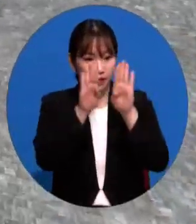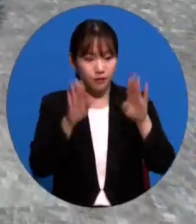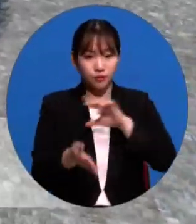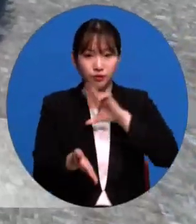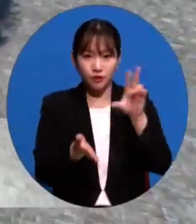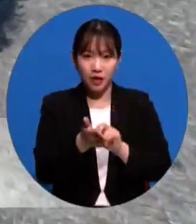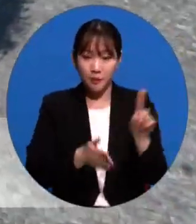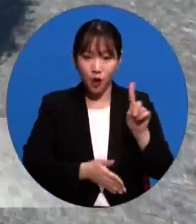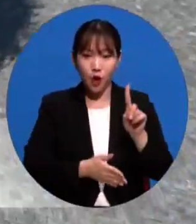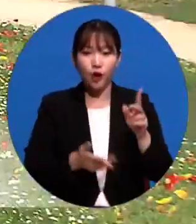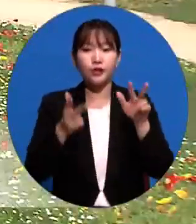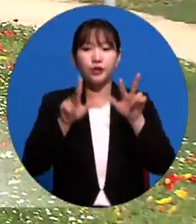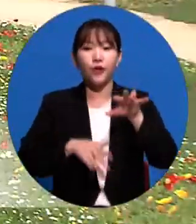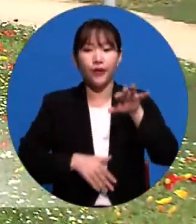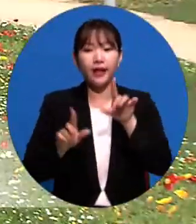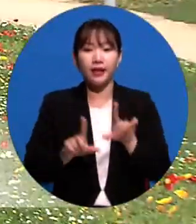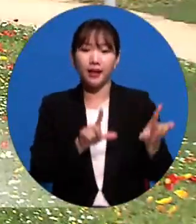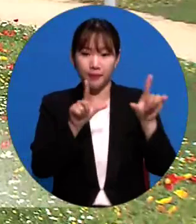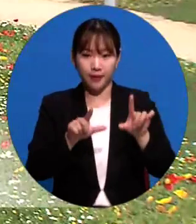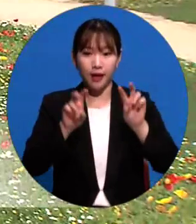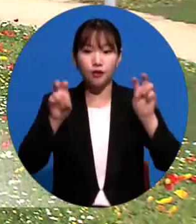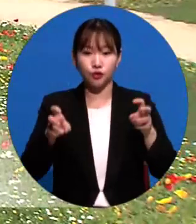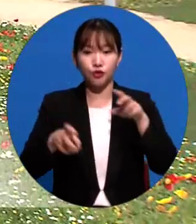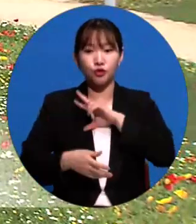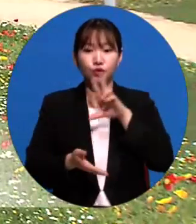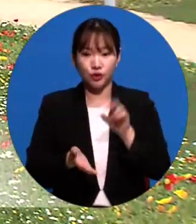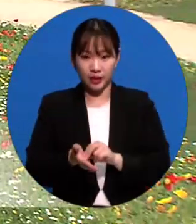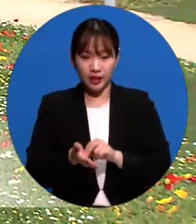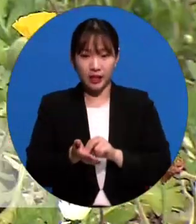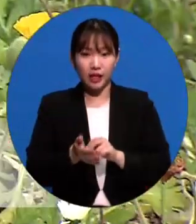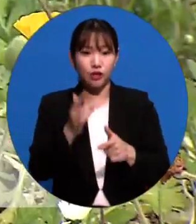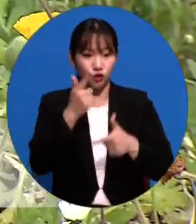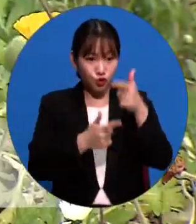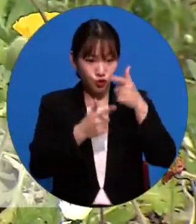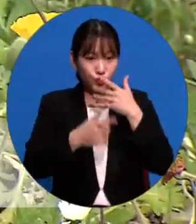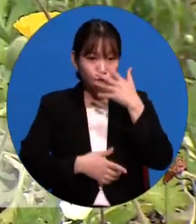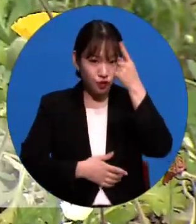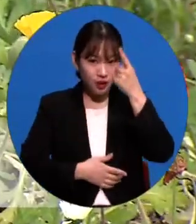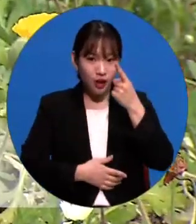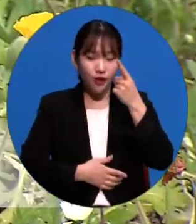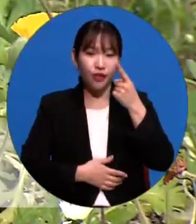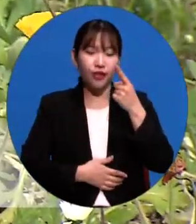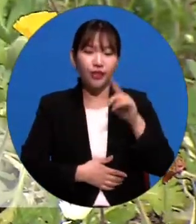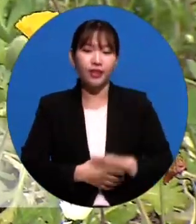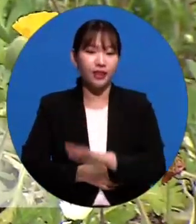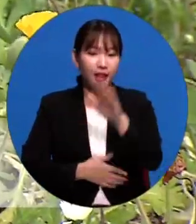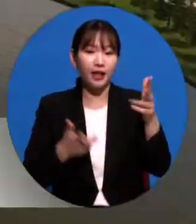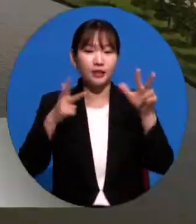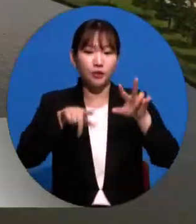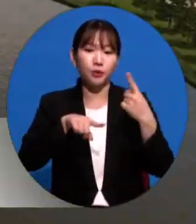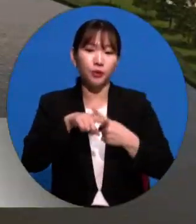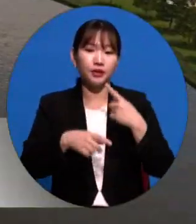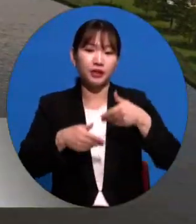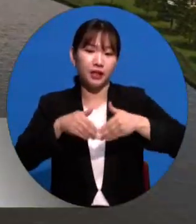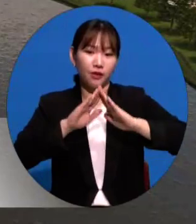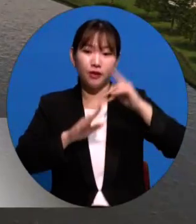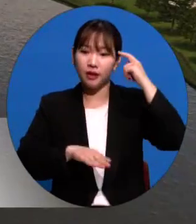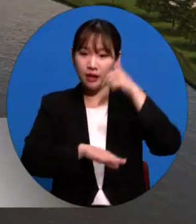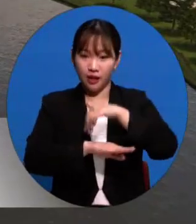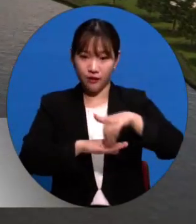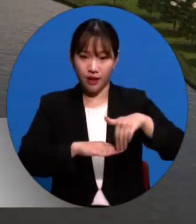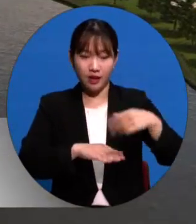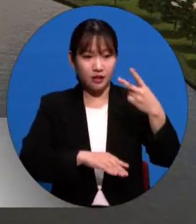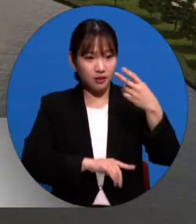주제는 정원의 삶이다. 목표는 순천 전체를 정원으로 만들어 나가는 겁니다. 2013년